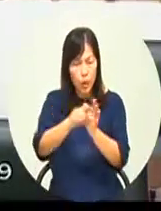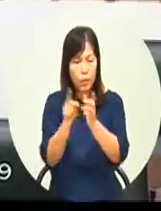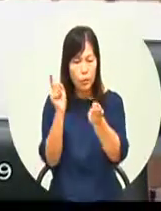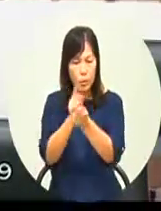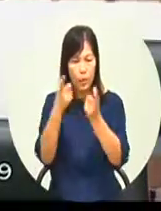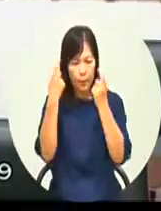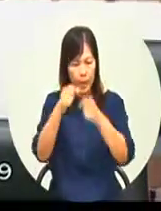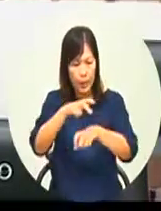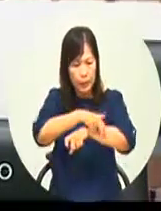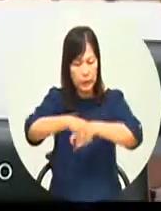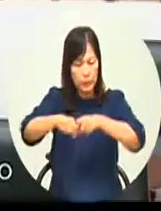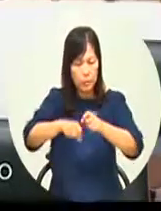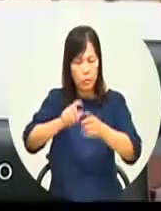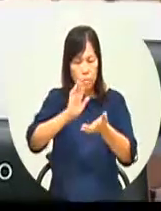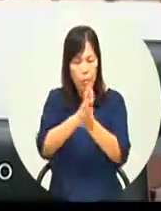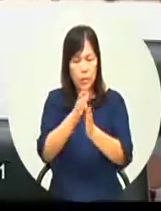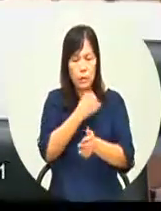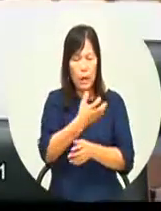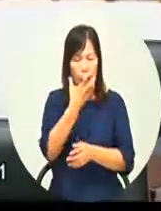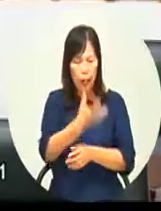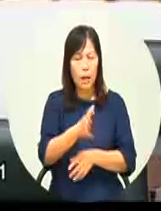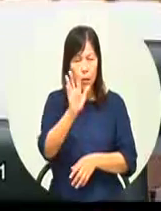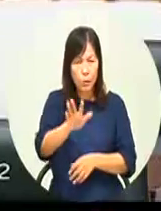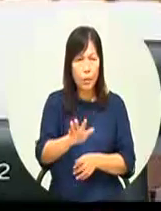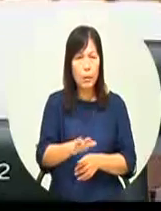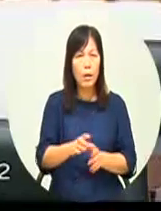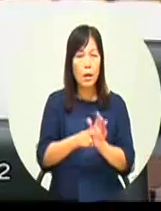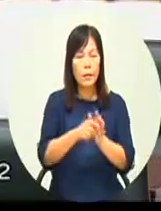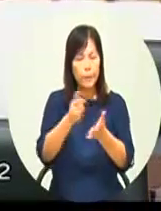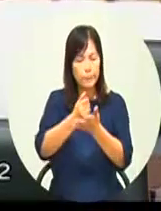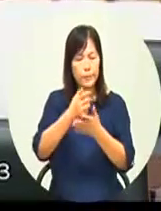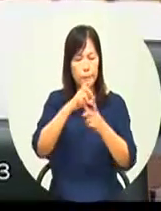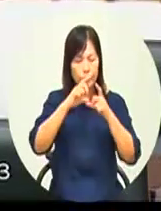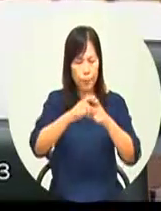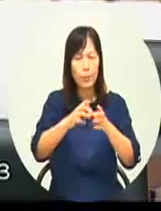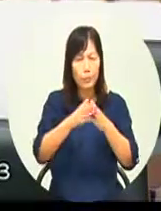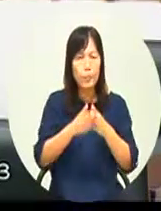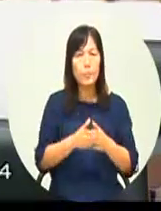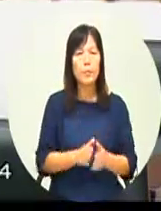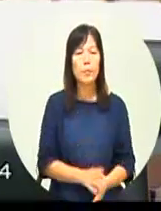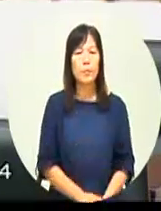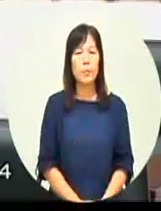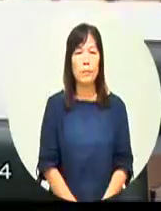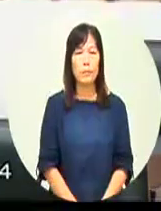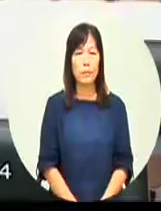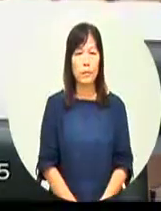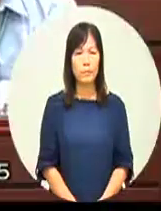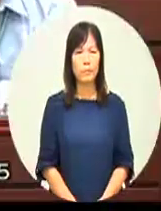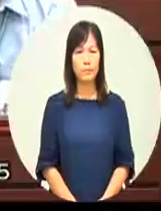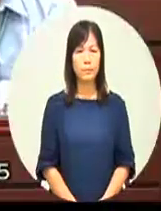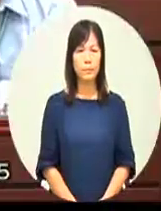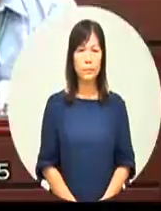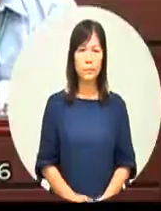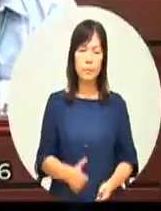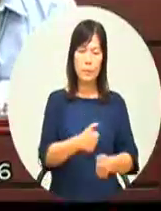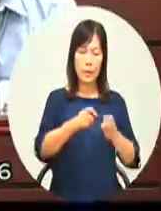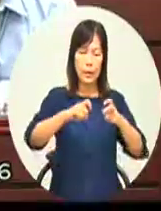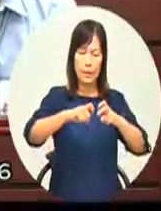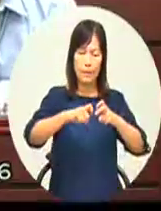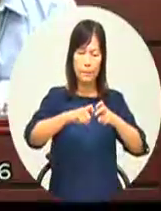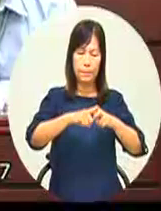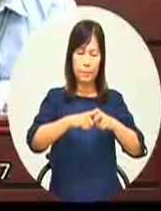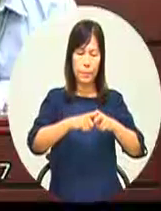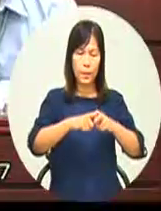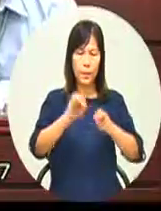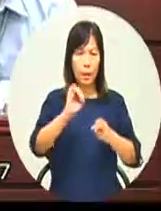计的用意也大打折扣，这个部分也请交通局长回答。 陈局长请答复。 好，谢谢主席，谢谢李议员对于我们